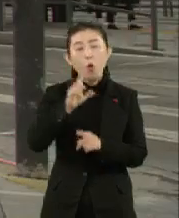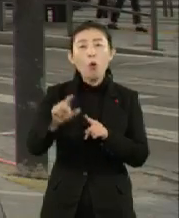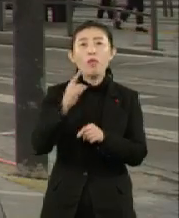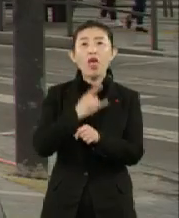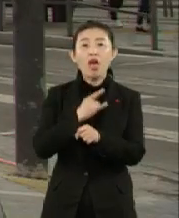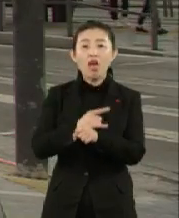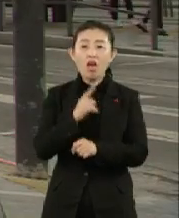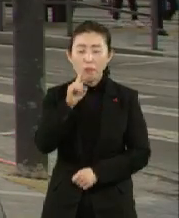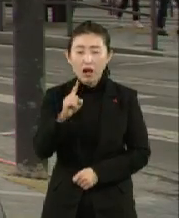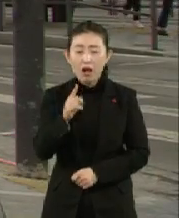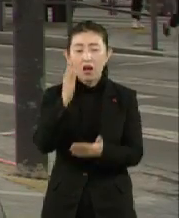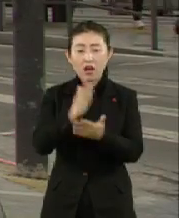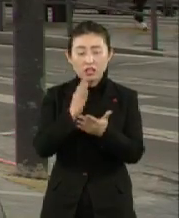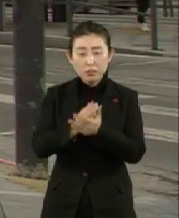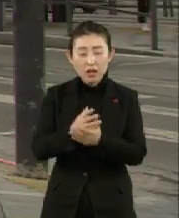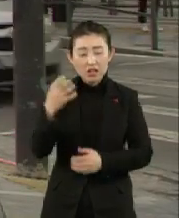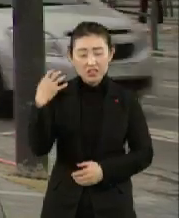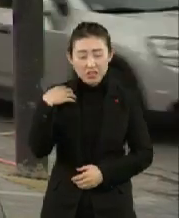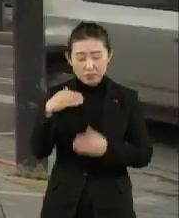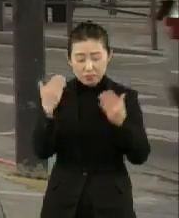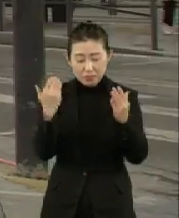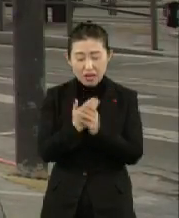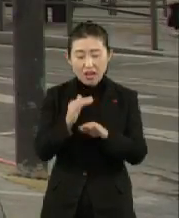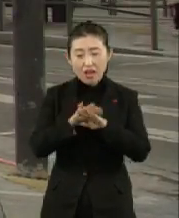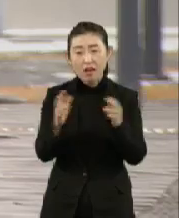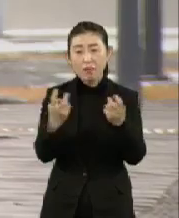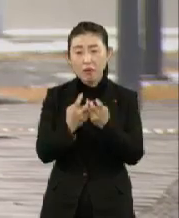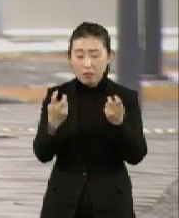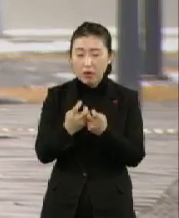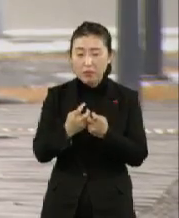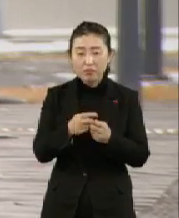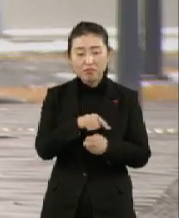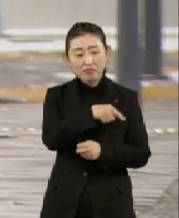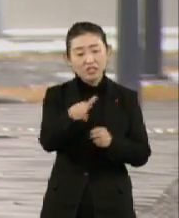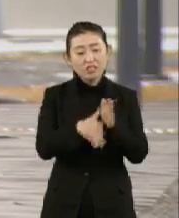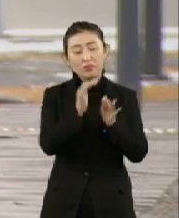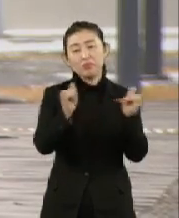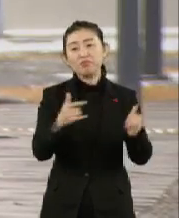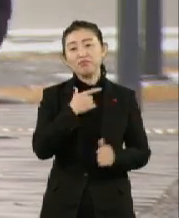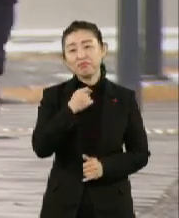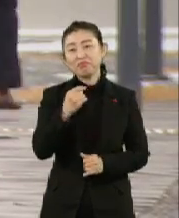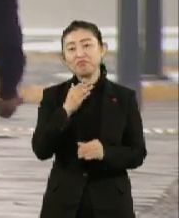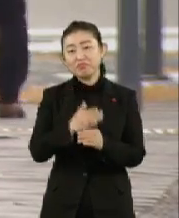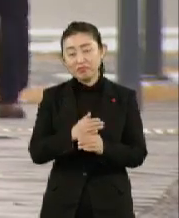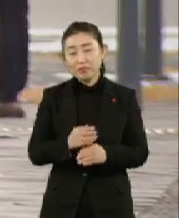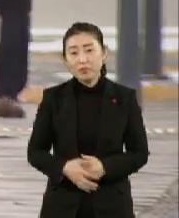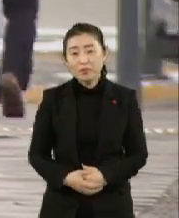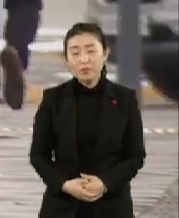아닌 책임 있는 대안은 언제 내놓을지 시민들은 답답해하고 있습니다. TJB 강진원입니다.